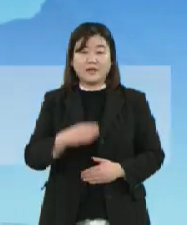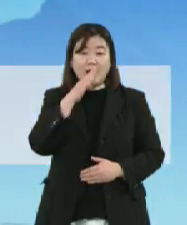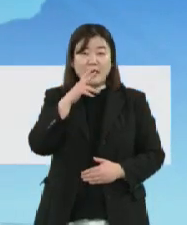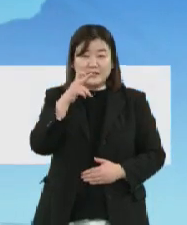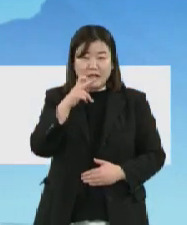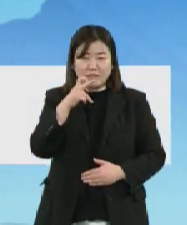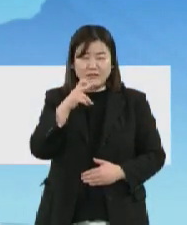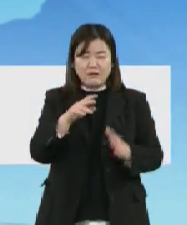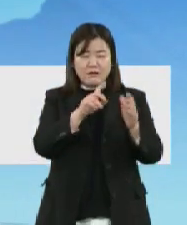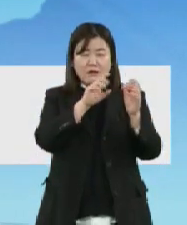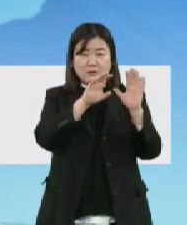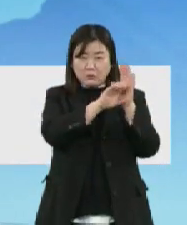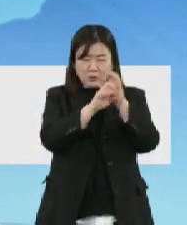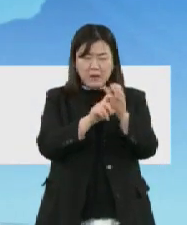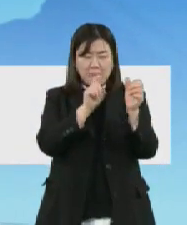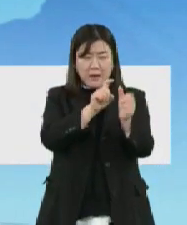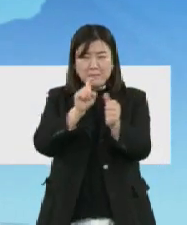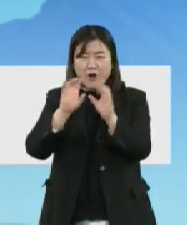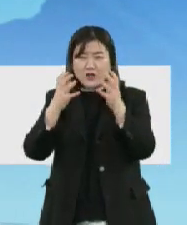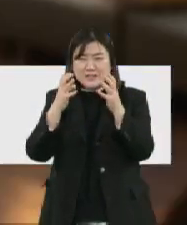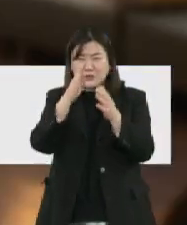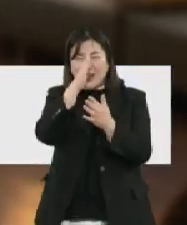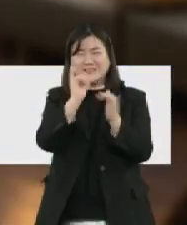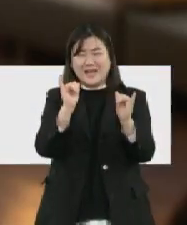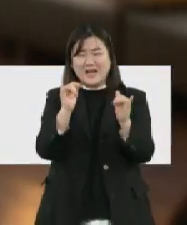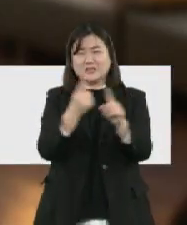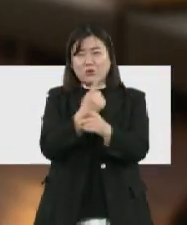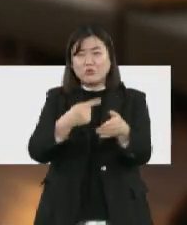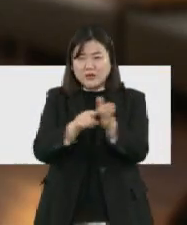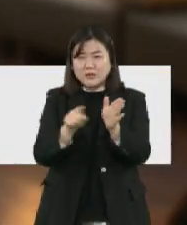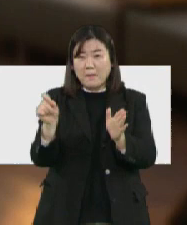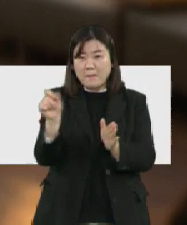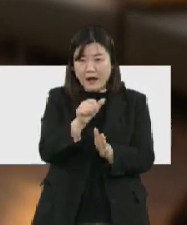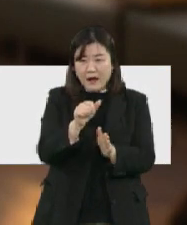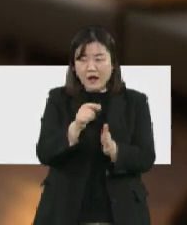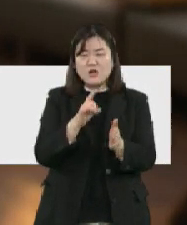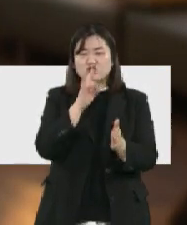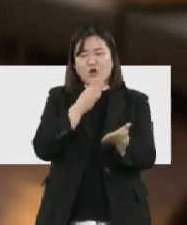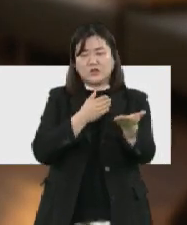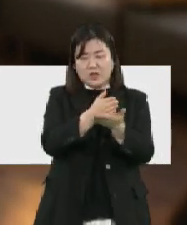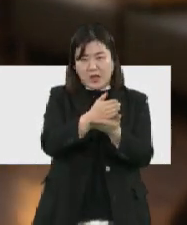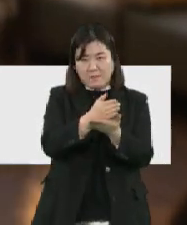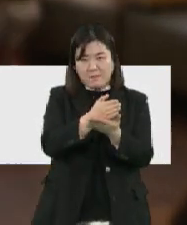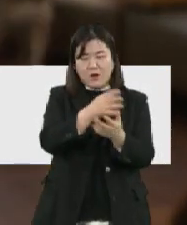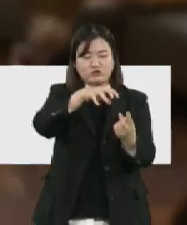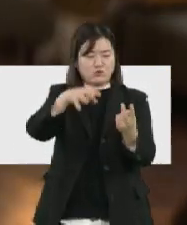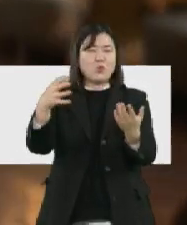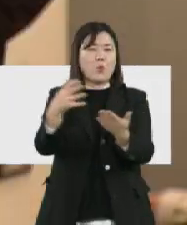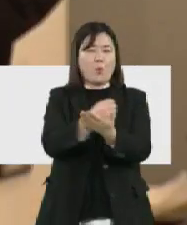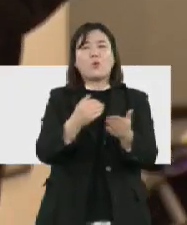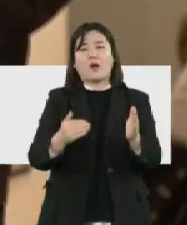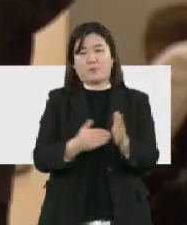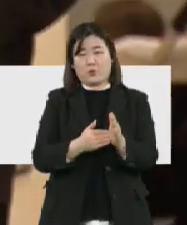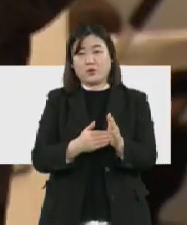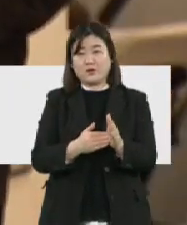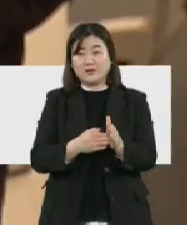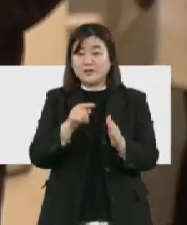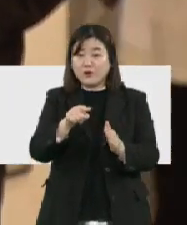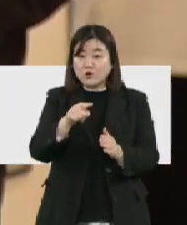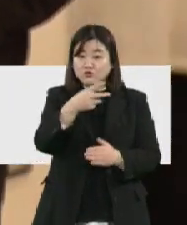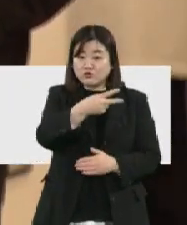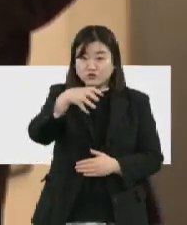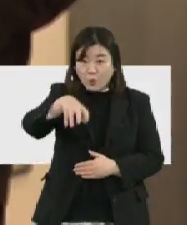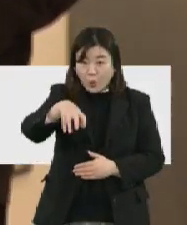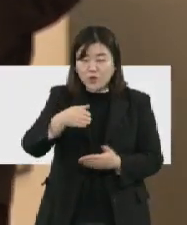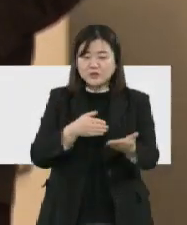아산 시각으로 내일 고소 확진 자 의 신속한 치료를 위해 소아 특화 거점 전담 병원 2곳을 확보했습니다 이에 따라 두